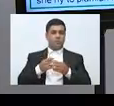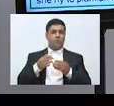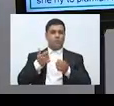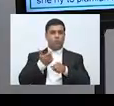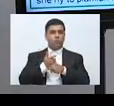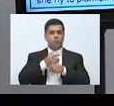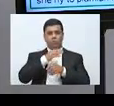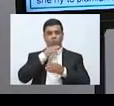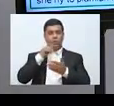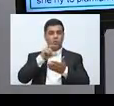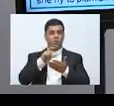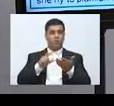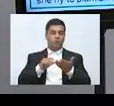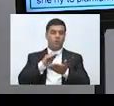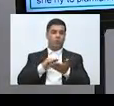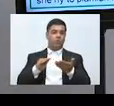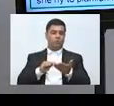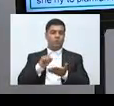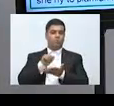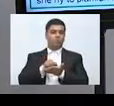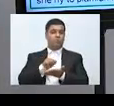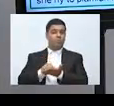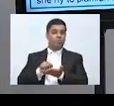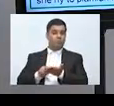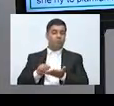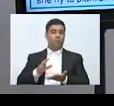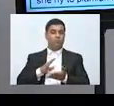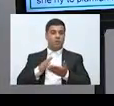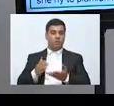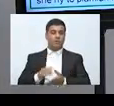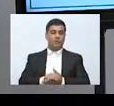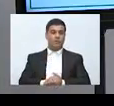she'riy to'plamlari nashr etiladi.